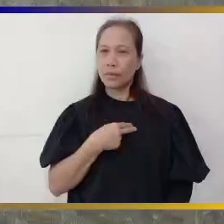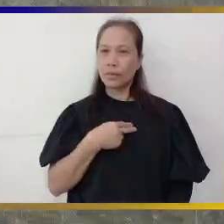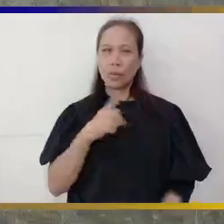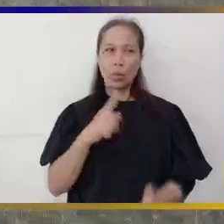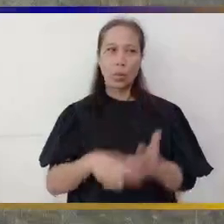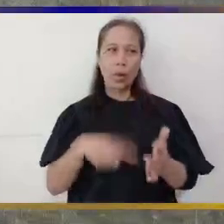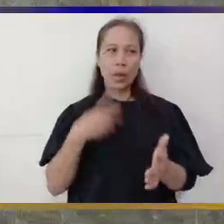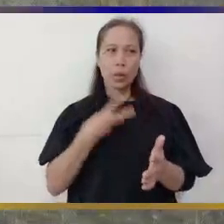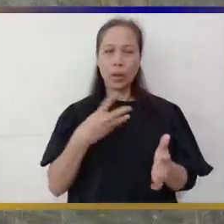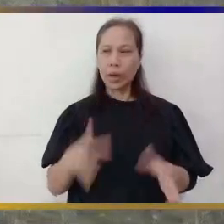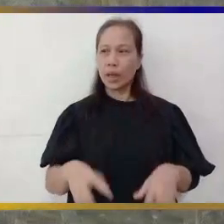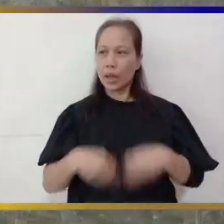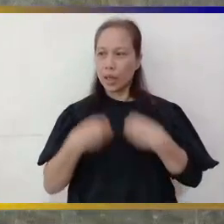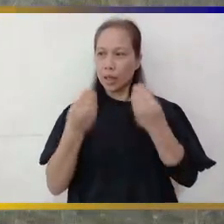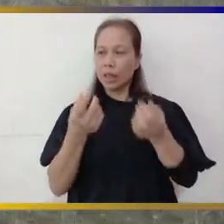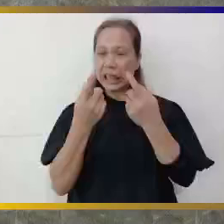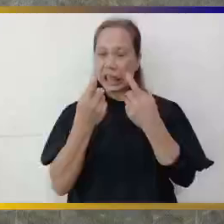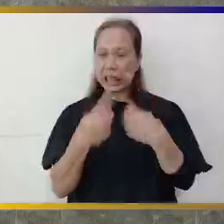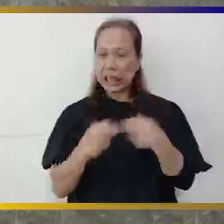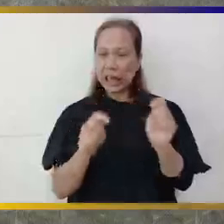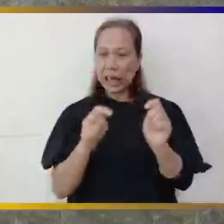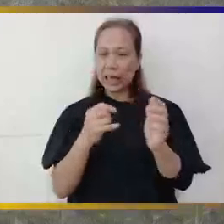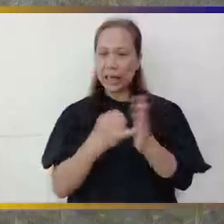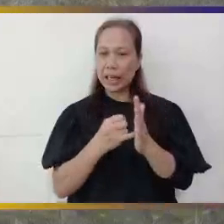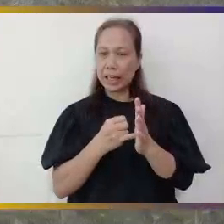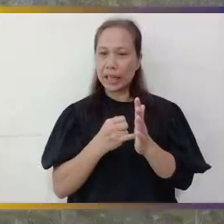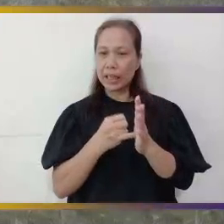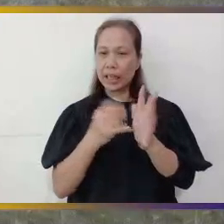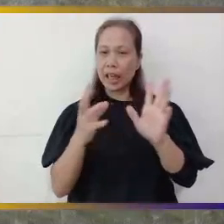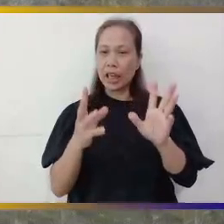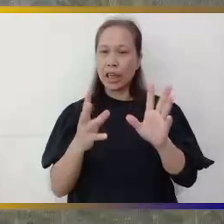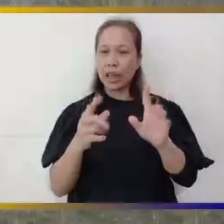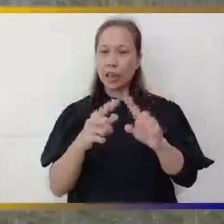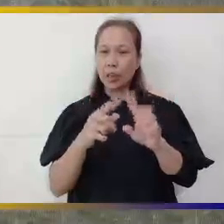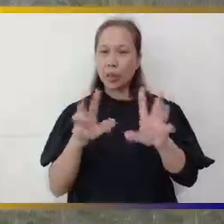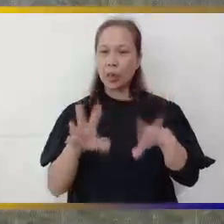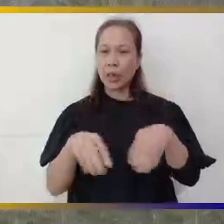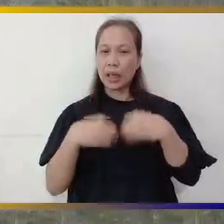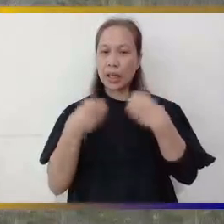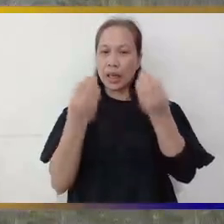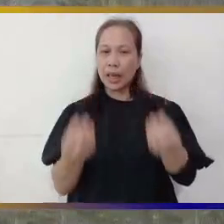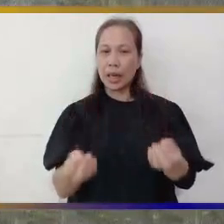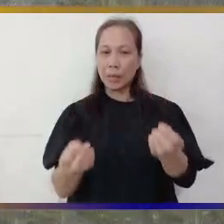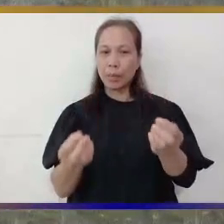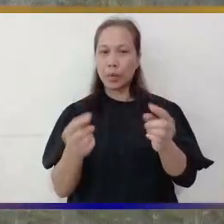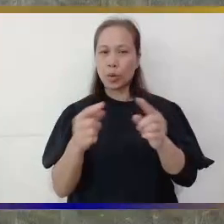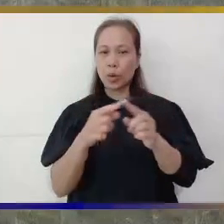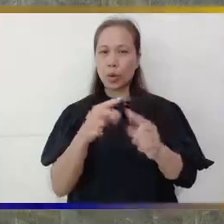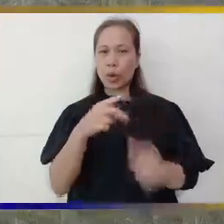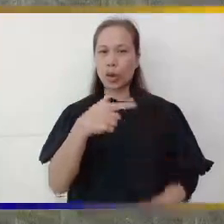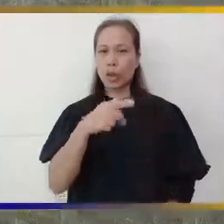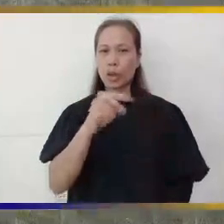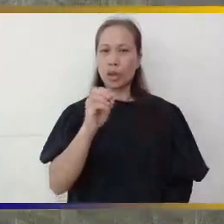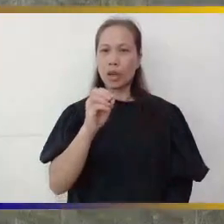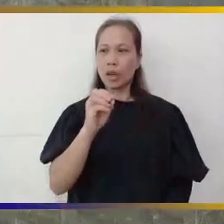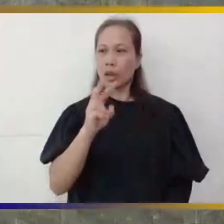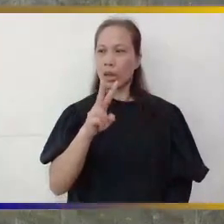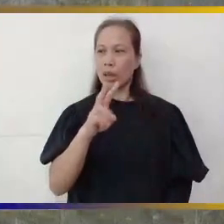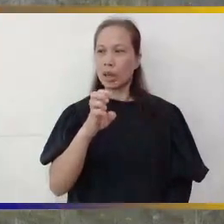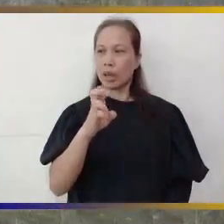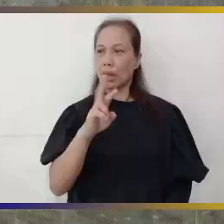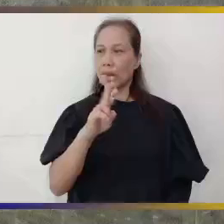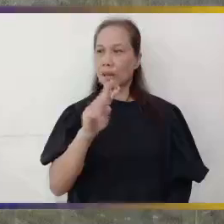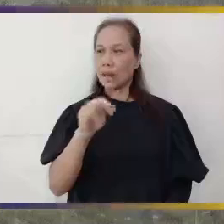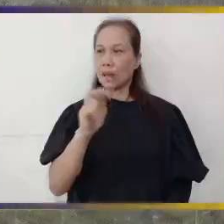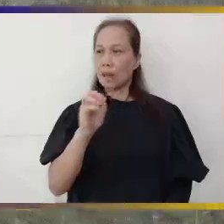niyo sa akin Subukan niyo yan na ibigay niyo sa inyong mga governors human leaders